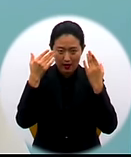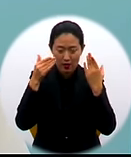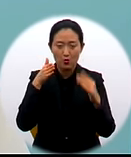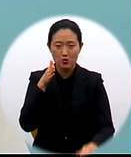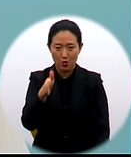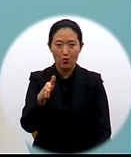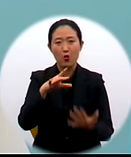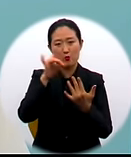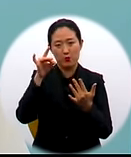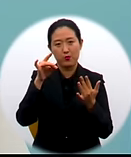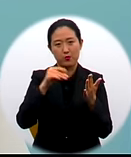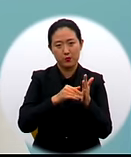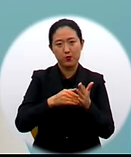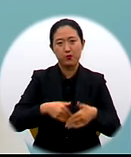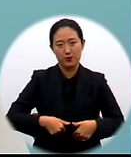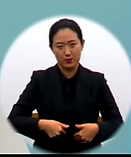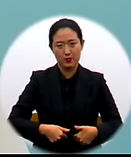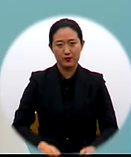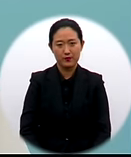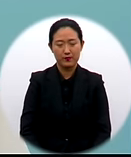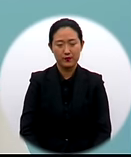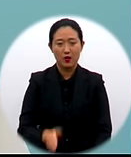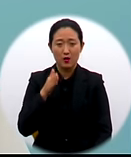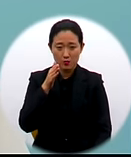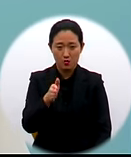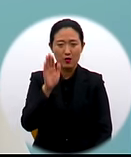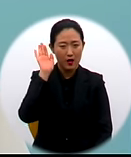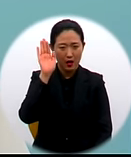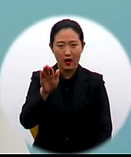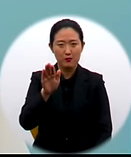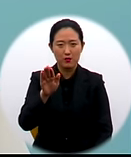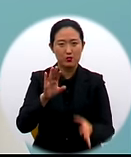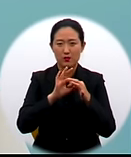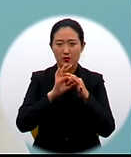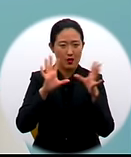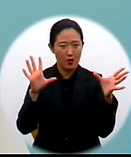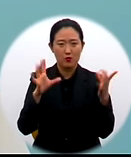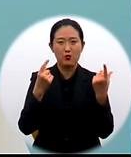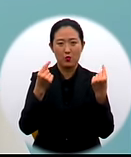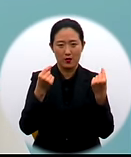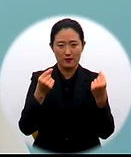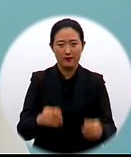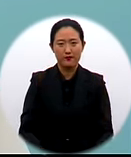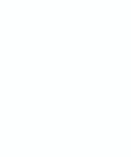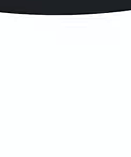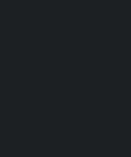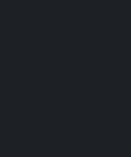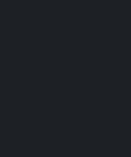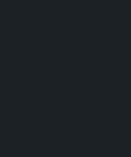것이 중요하죠. 왜? 이미 채용 시장에서는 전공 무관은 앞으로도 한동안 달라지지 않을 트렌드이기